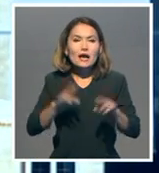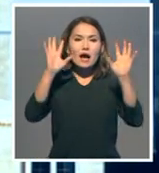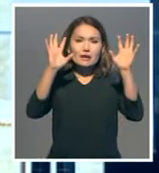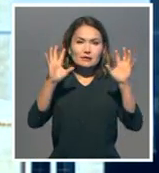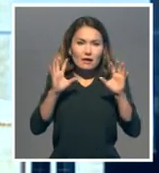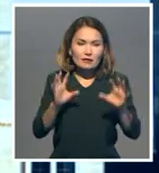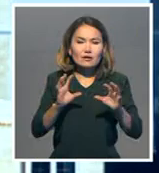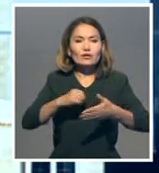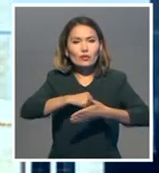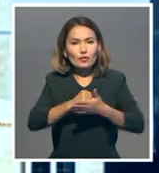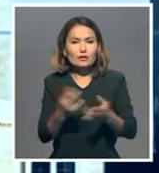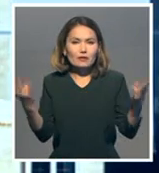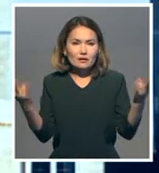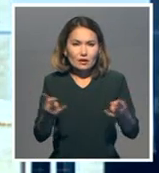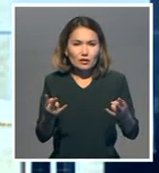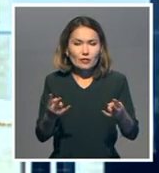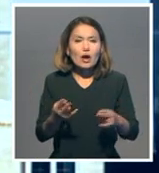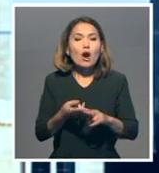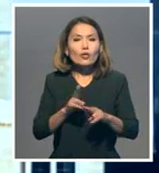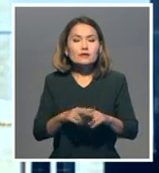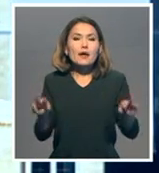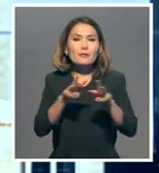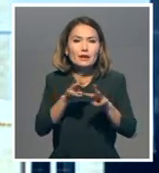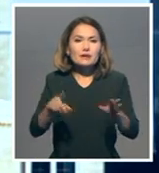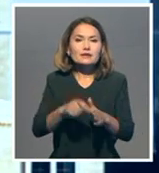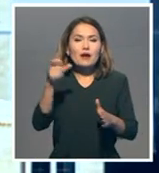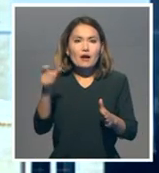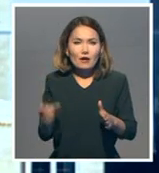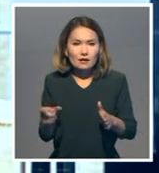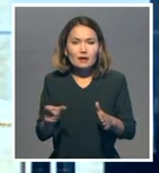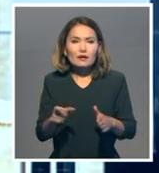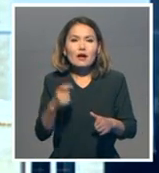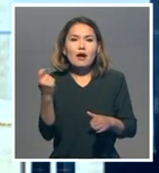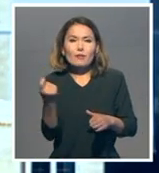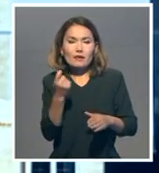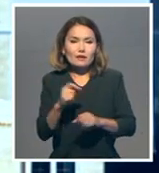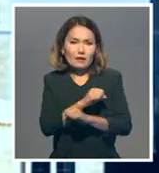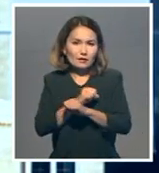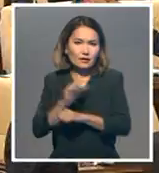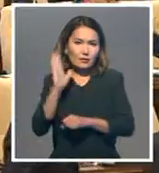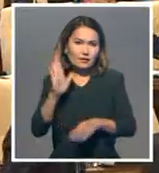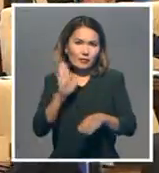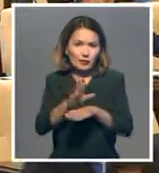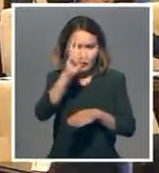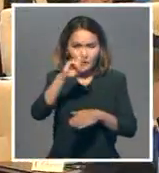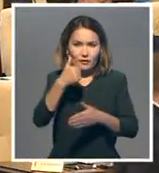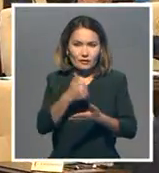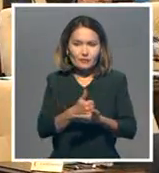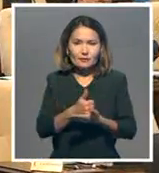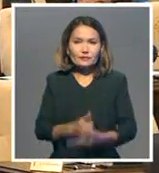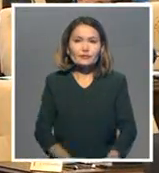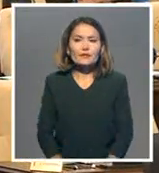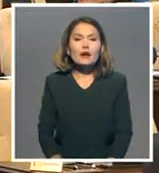құжаттардың салмағы да зіл батпандай. Ұсынысты халық қалауларының қалай қабылдағанын тілшіміз айтып береді. Елімізде жас